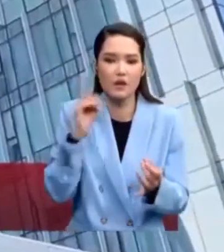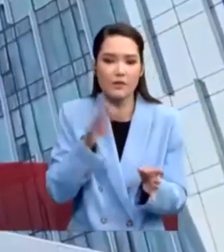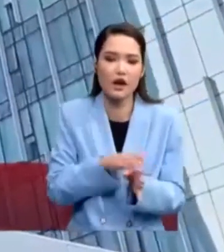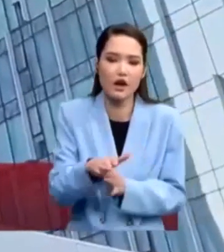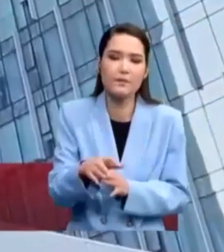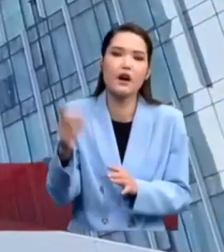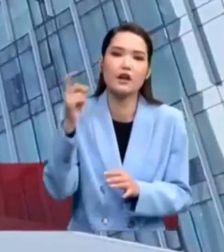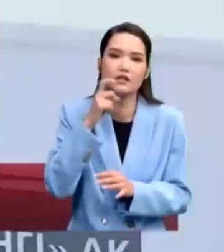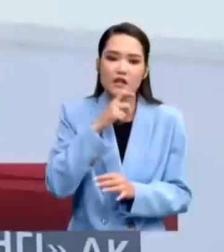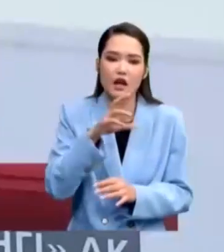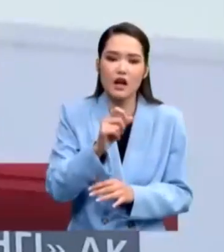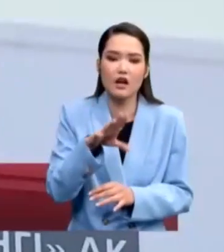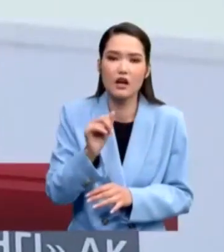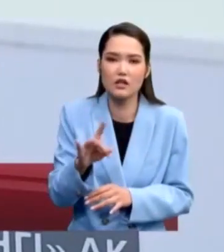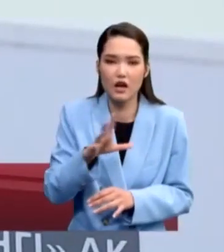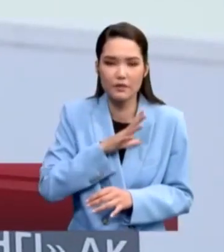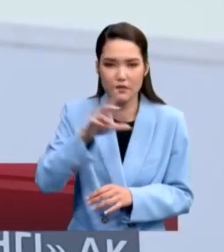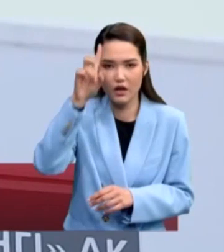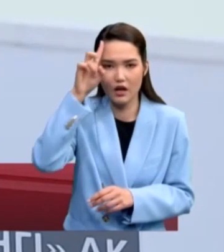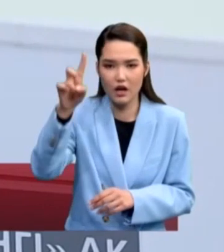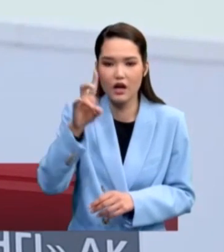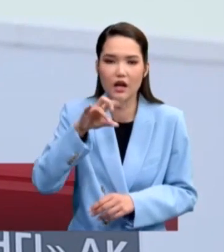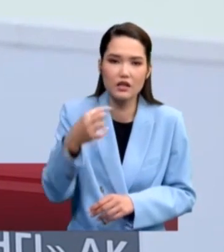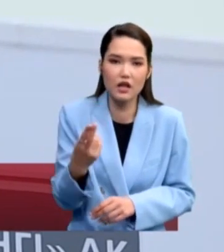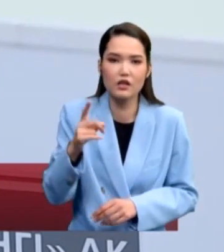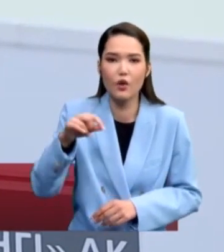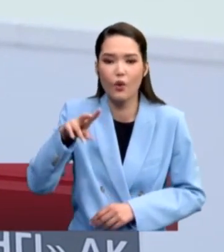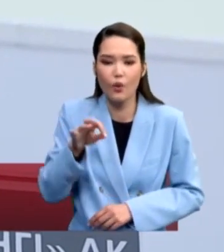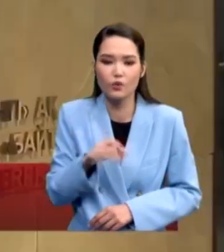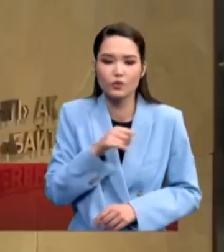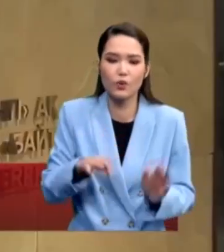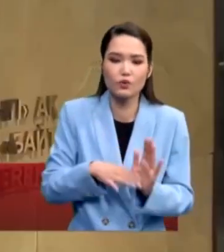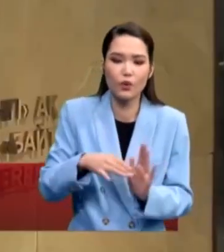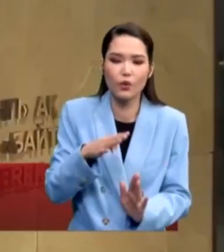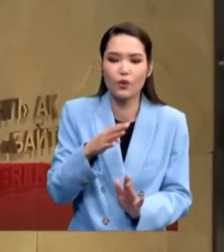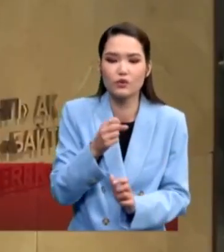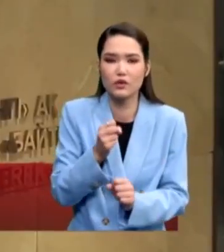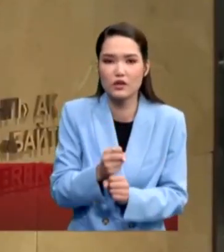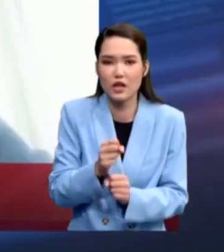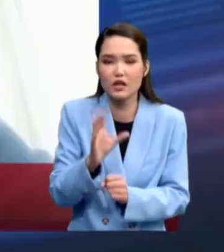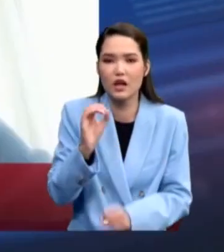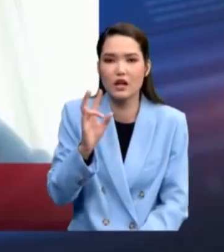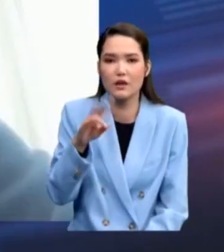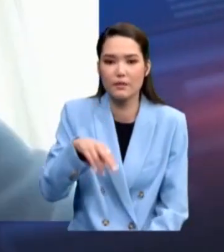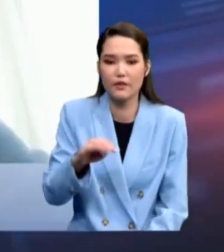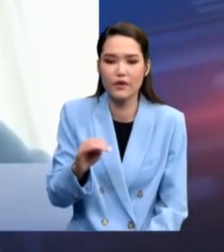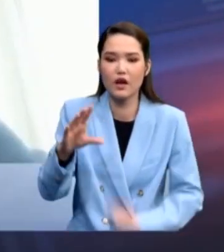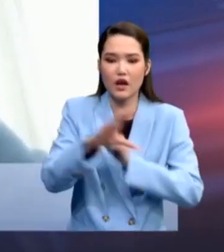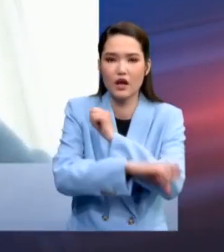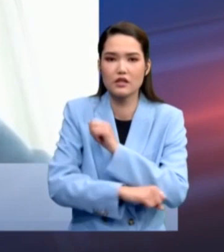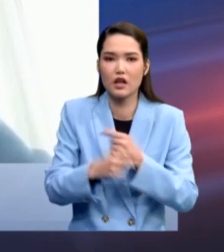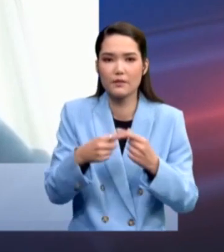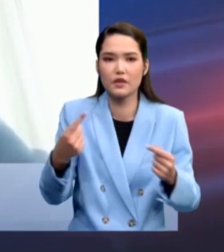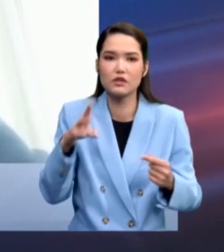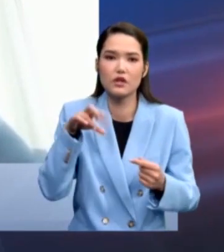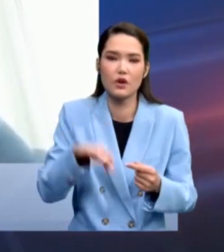экономиста Айдара Алибаева, правительство Казахстана, как и нацхолдинг, является не лучшим менеджером средств ЕНПФ. За последние несколько лет, за